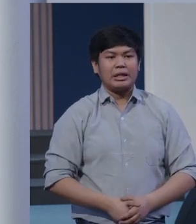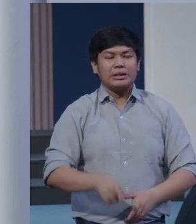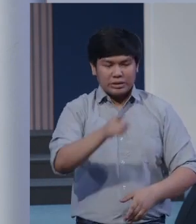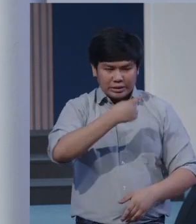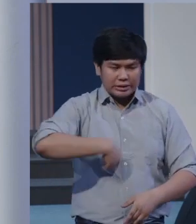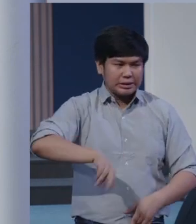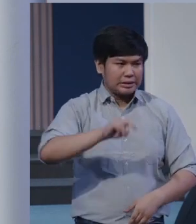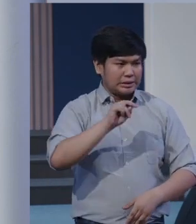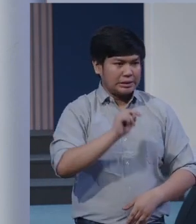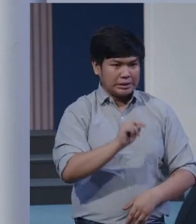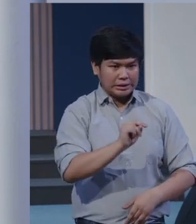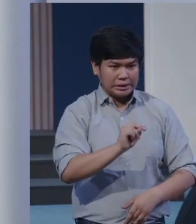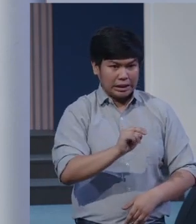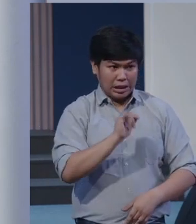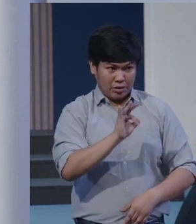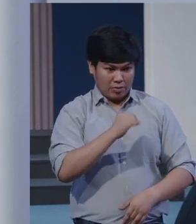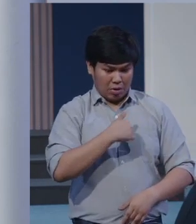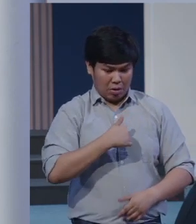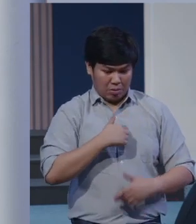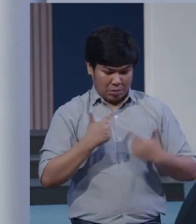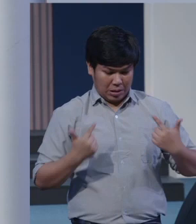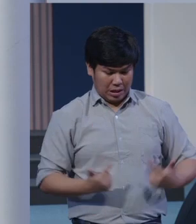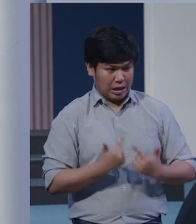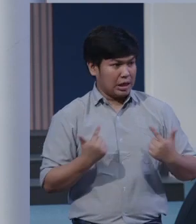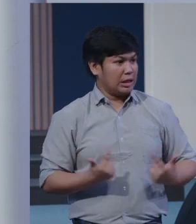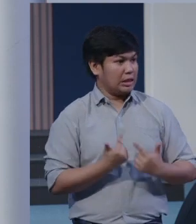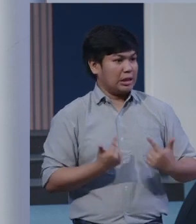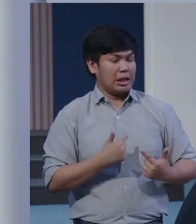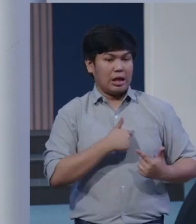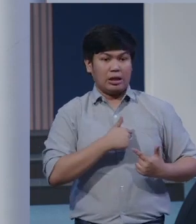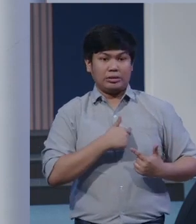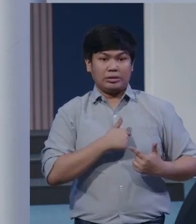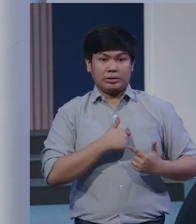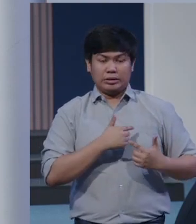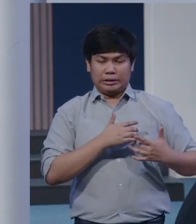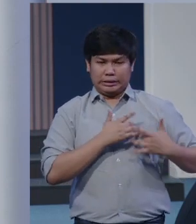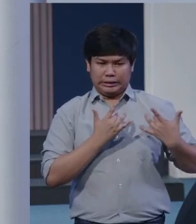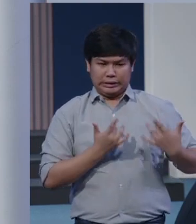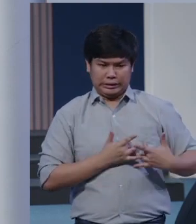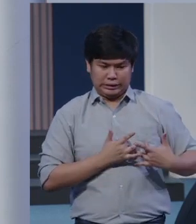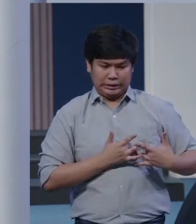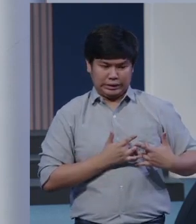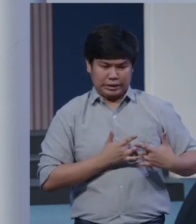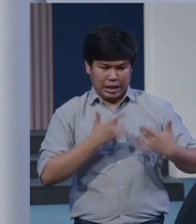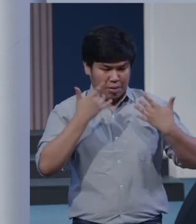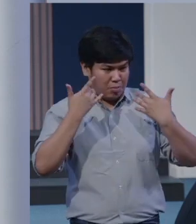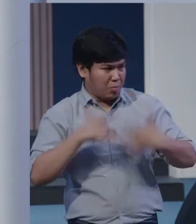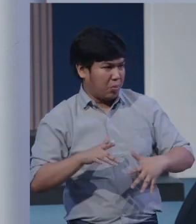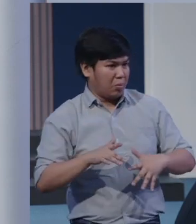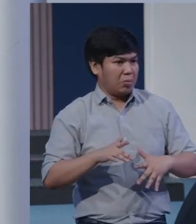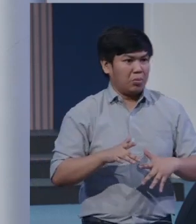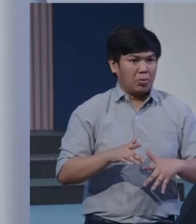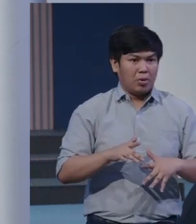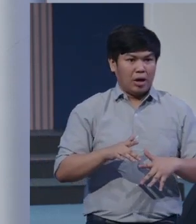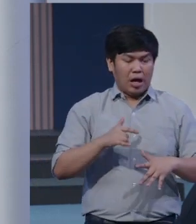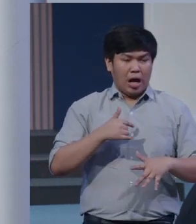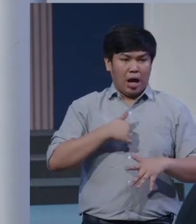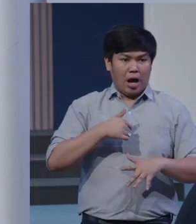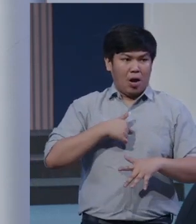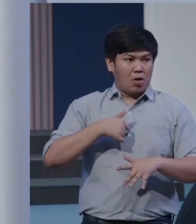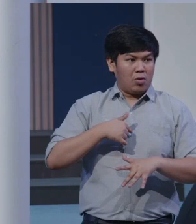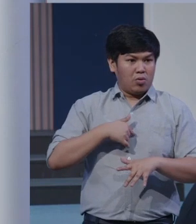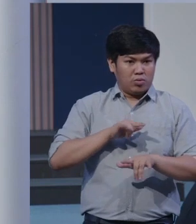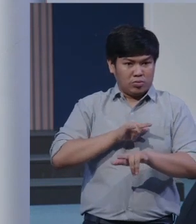sa Diyos if anyone Sins ito kasalanan siya and commits a breach of faith against the Lord by deceiving his